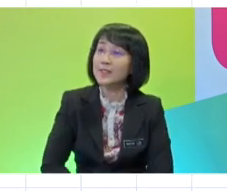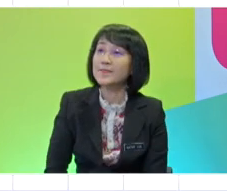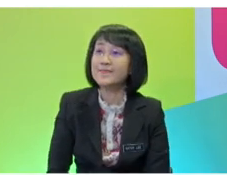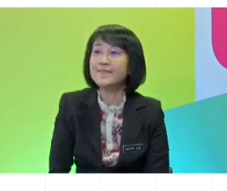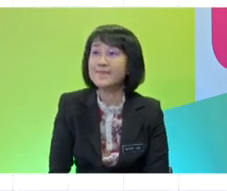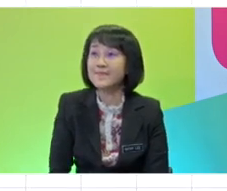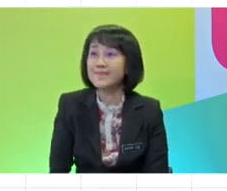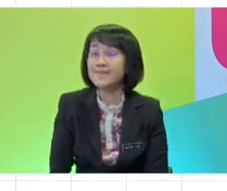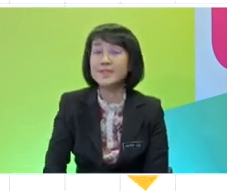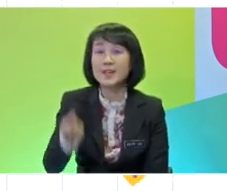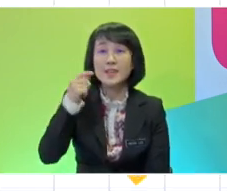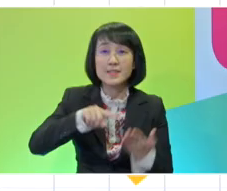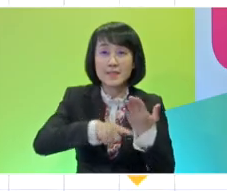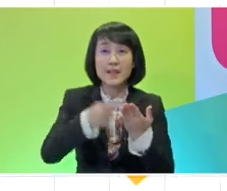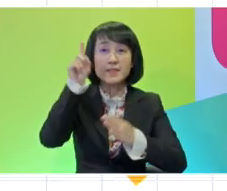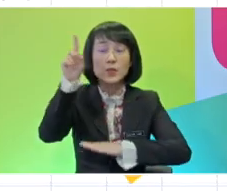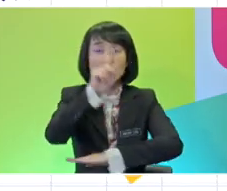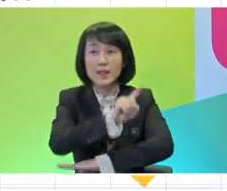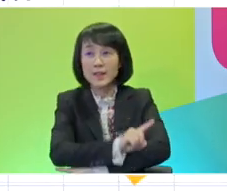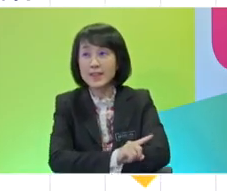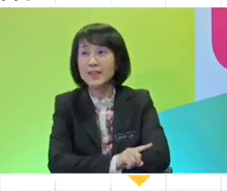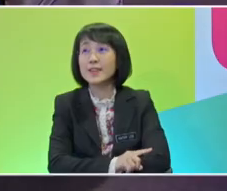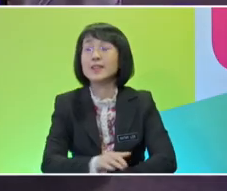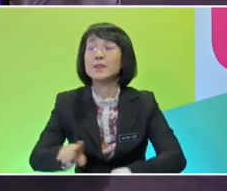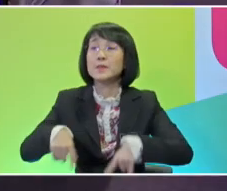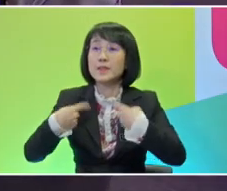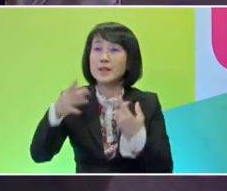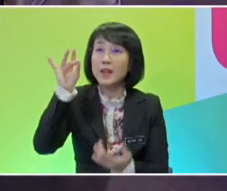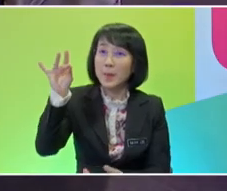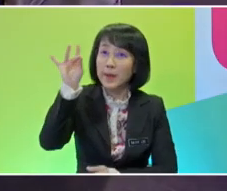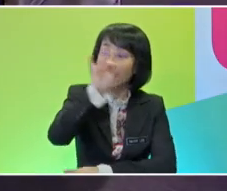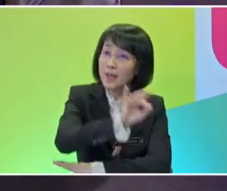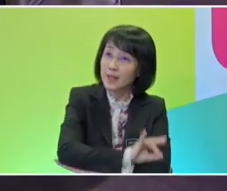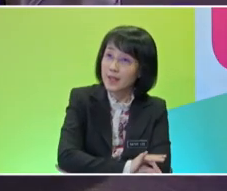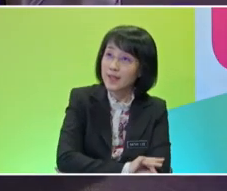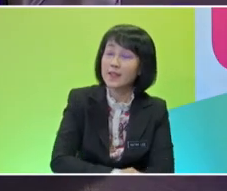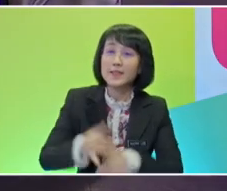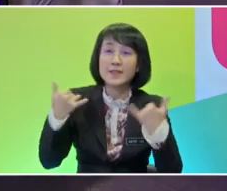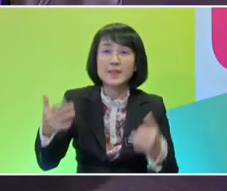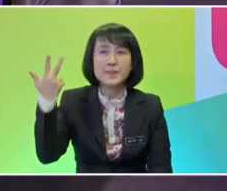sehari kemudian dia pergi kepada delapan hari sekarang